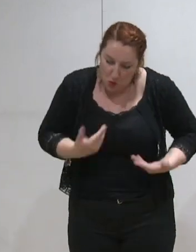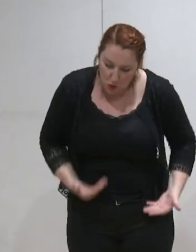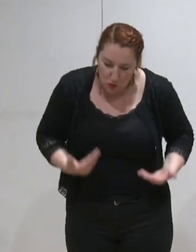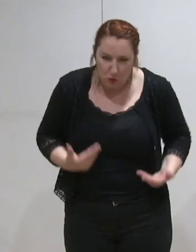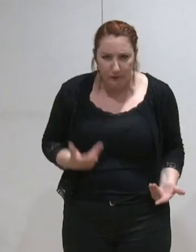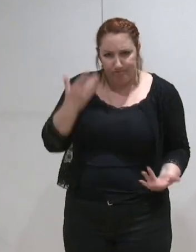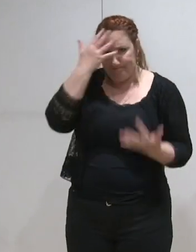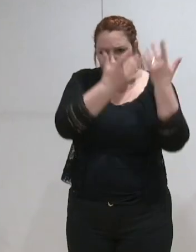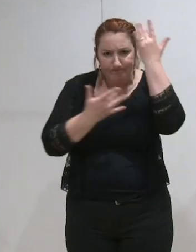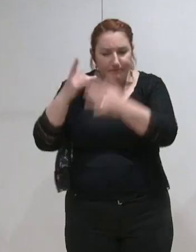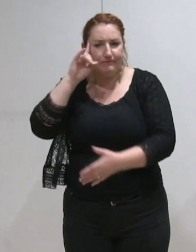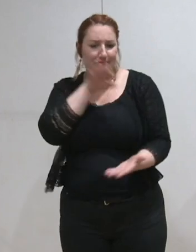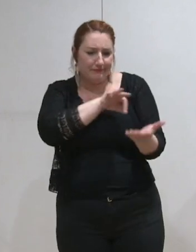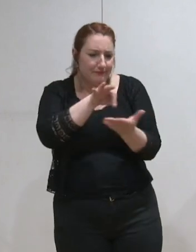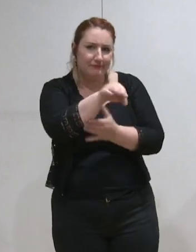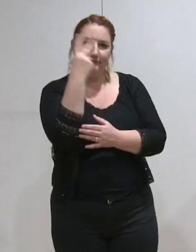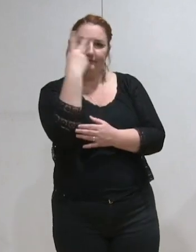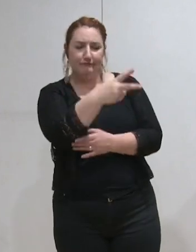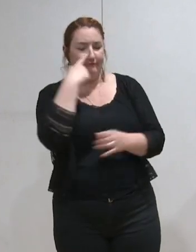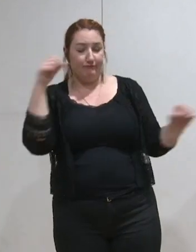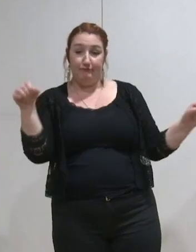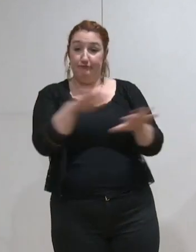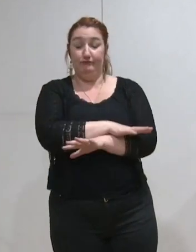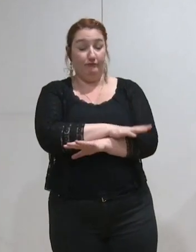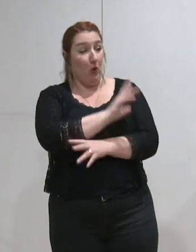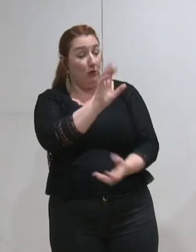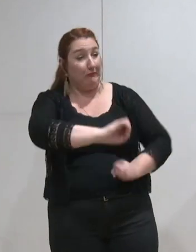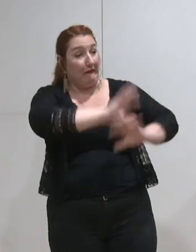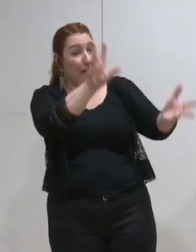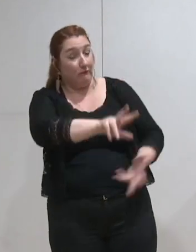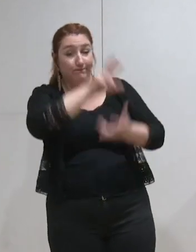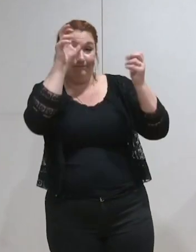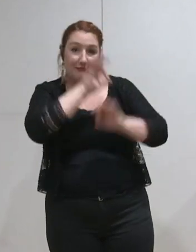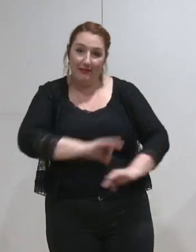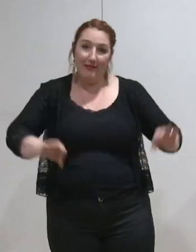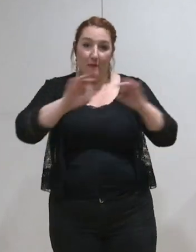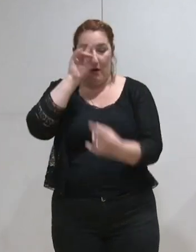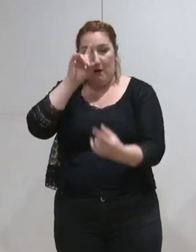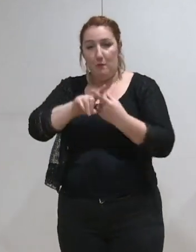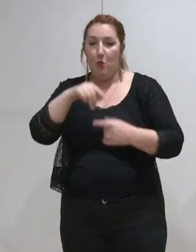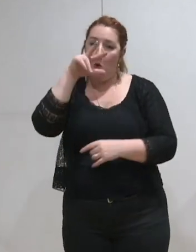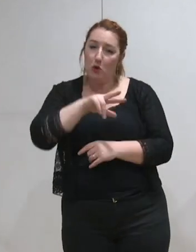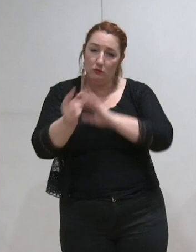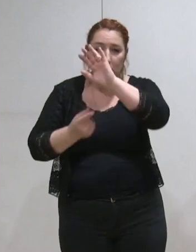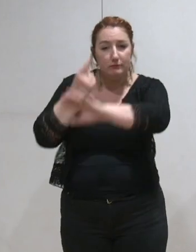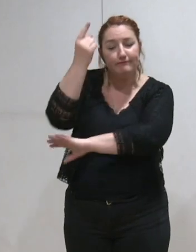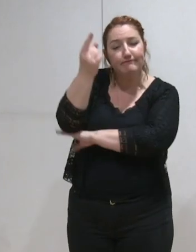l'absence de lésibilité d'une stratégie durable et pérenne de production de logements sociaux à Grenoble et dans